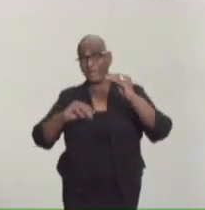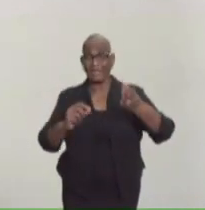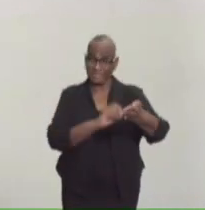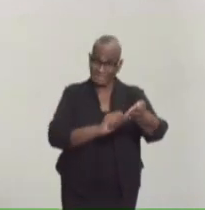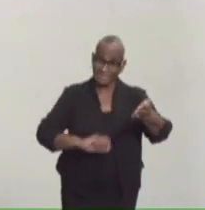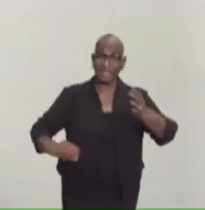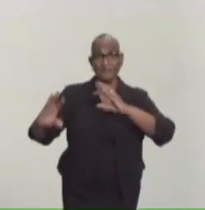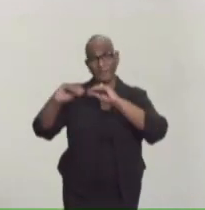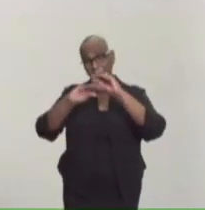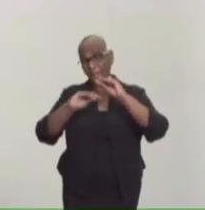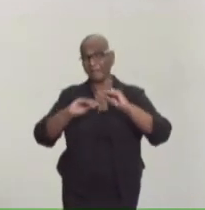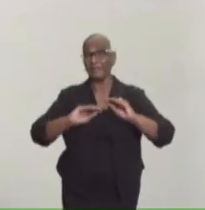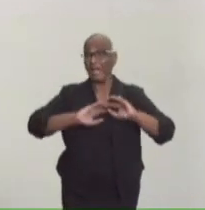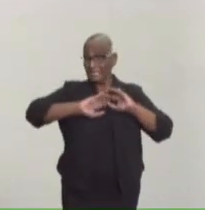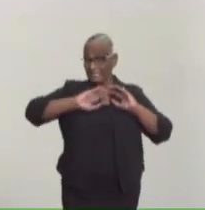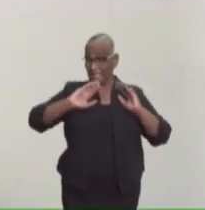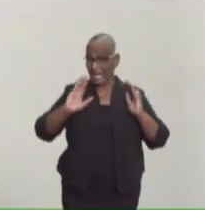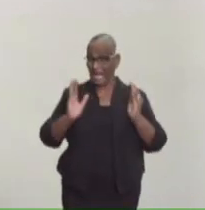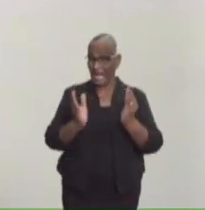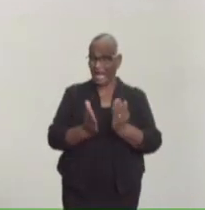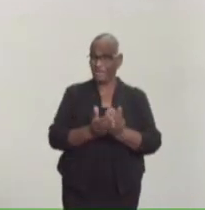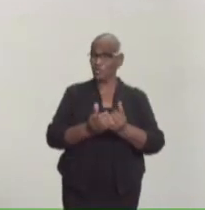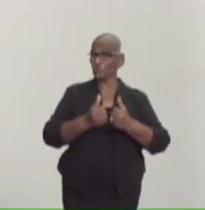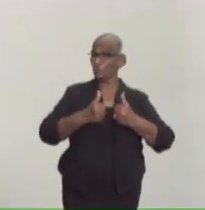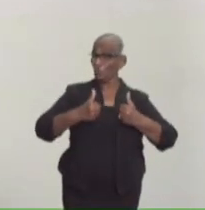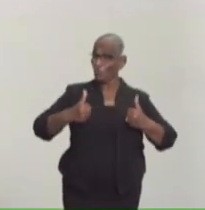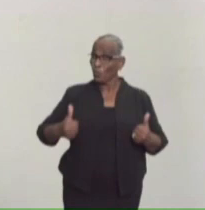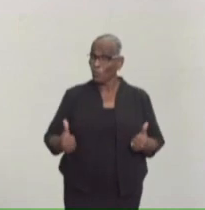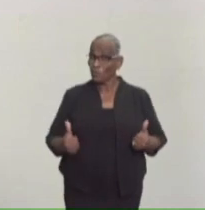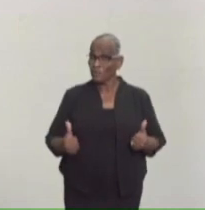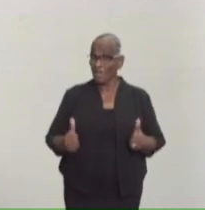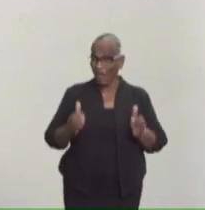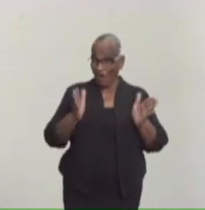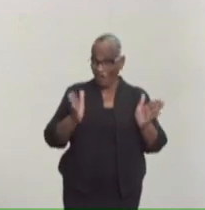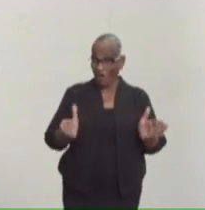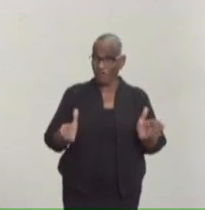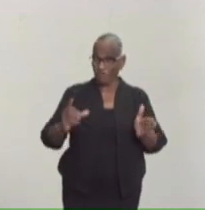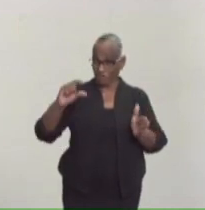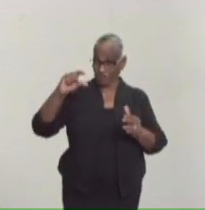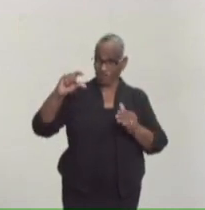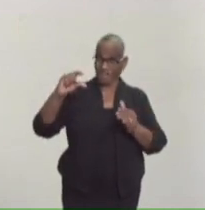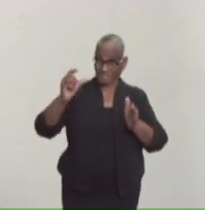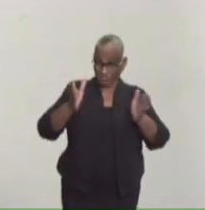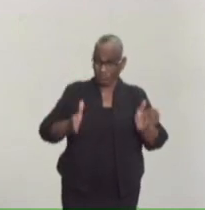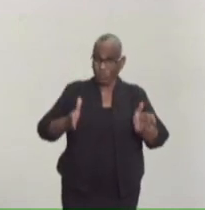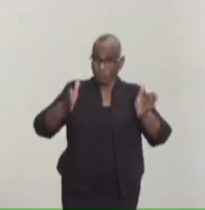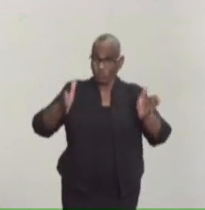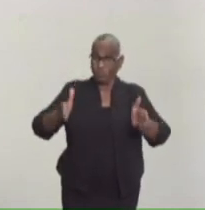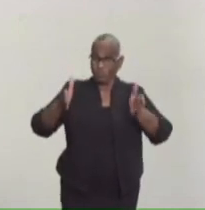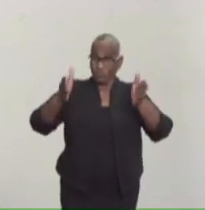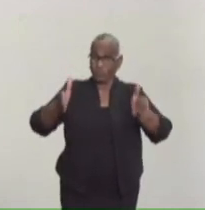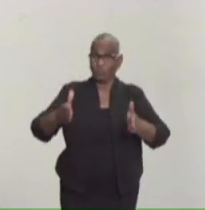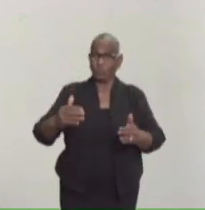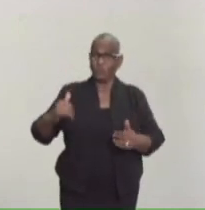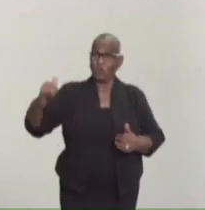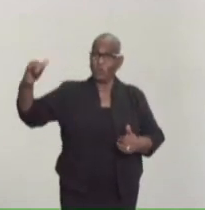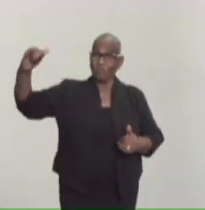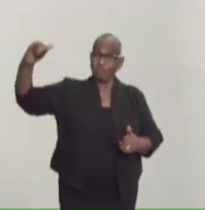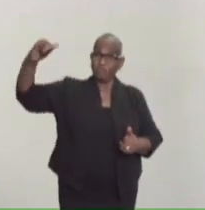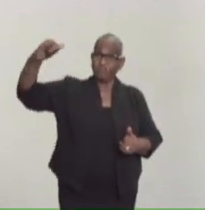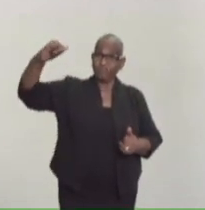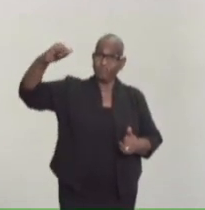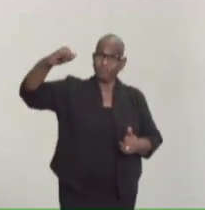rond zijn, want transport van al die vaccins die moeten op een bepaalde manier gebeuren.